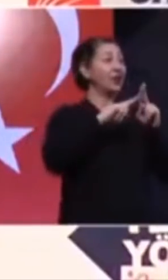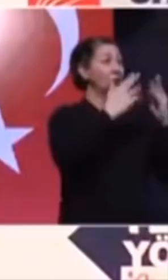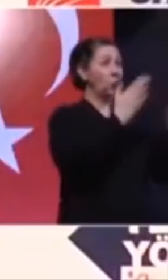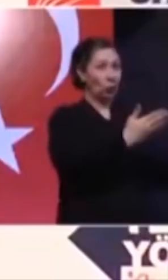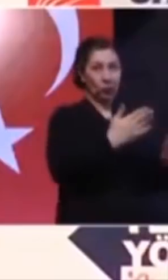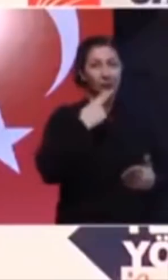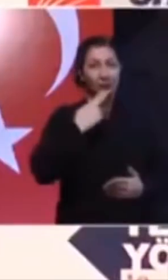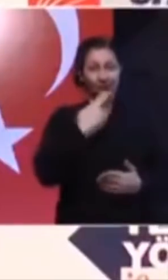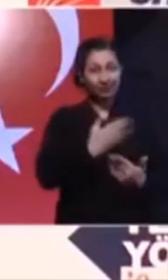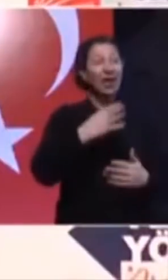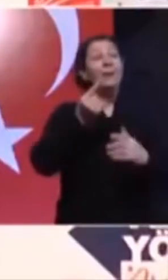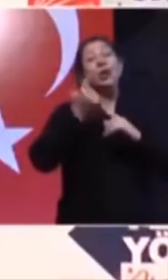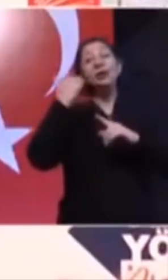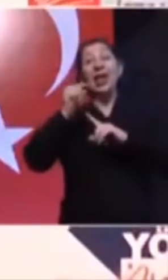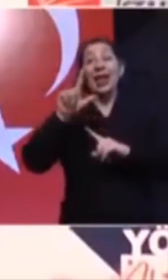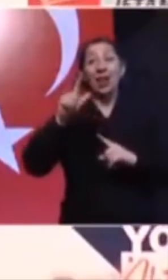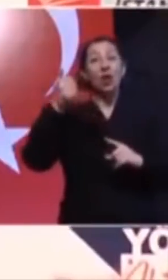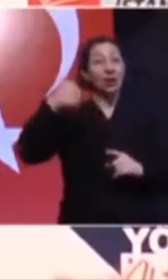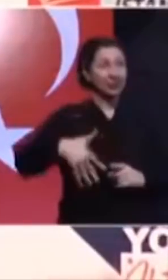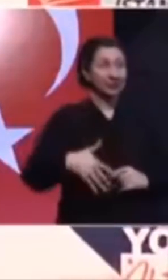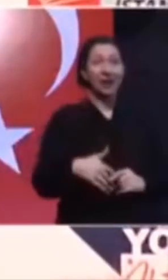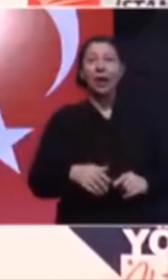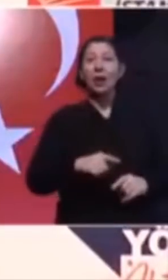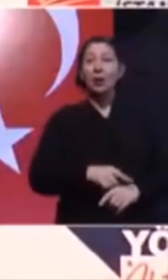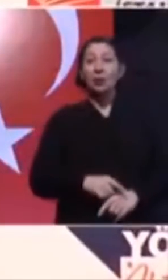bir önceki il yönetimimize,